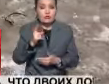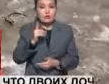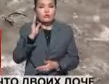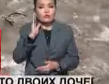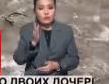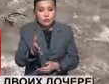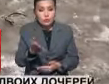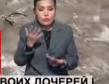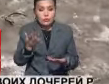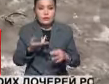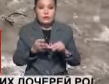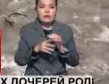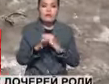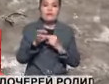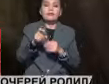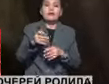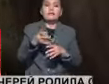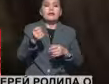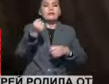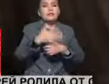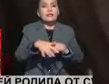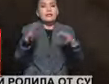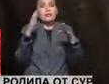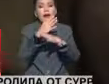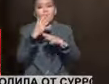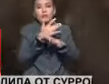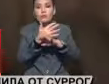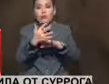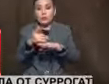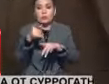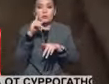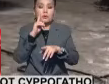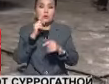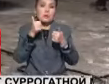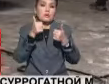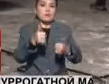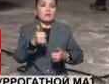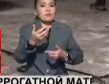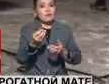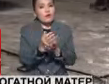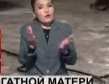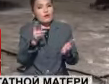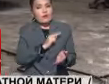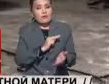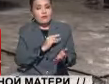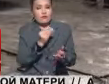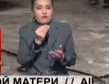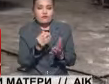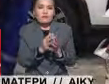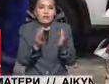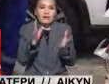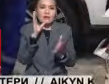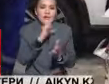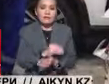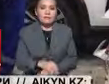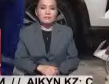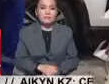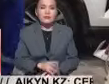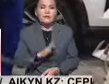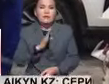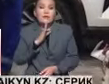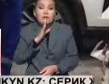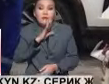Зато сотрудникам шиномонтажных станций такая погода только на руку. Без дела ребята не сидят. Обещают работать до последнего клиента. С самого утра мы